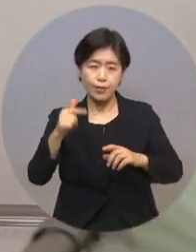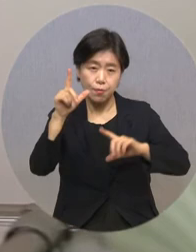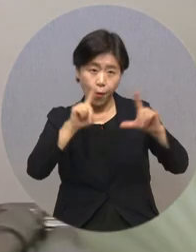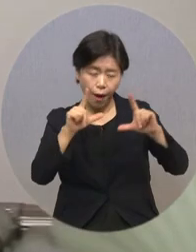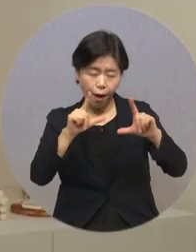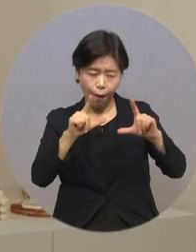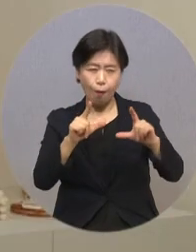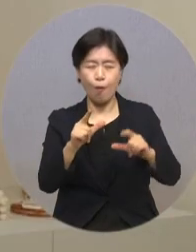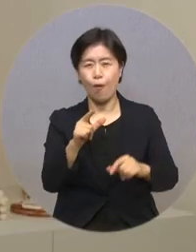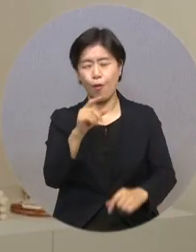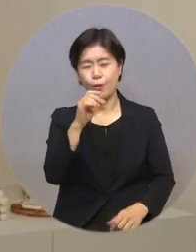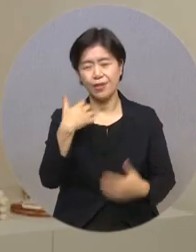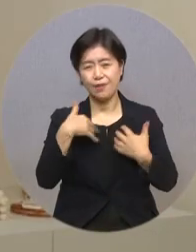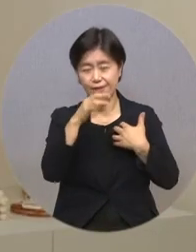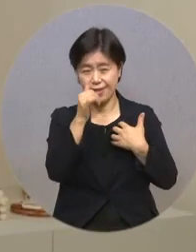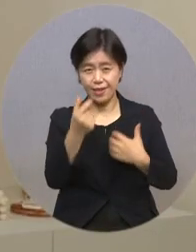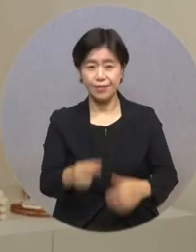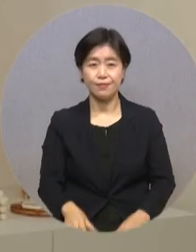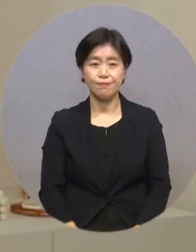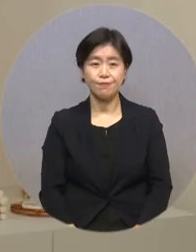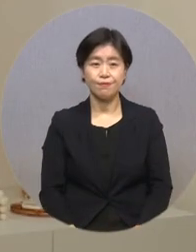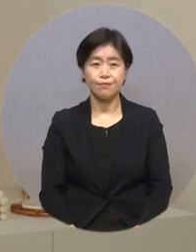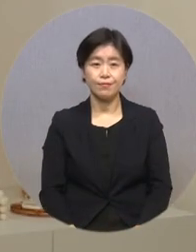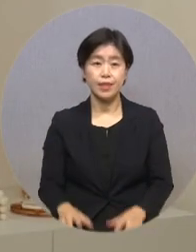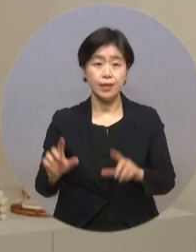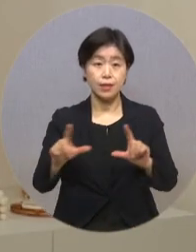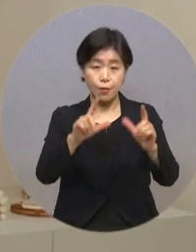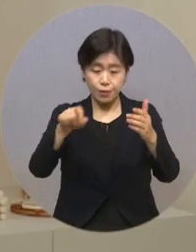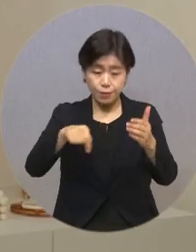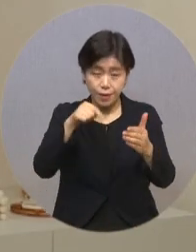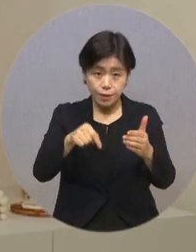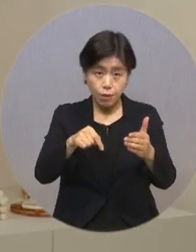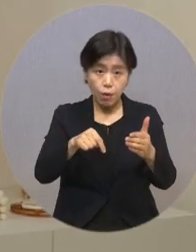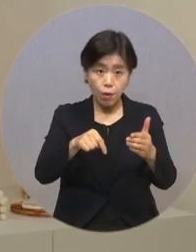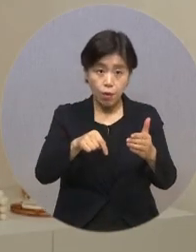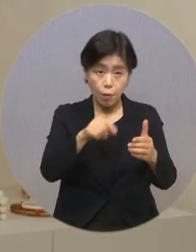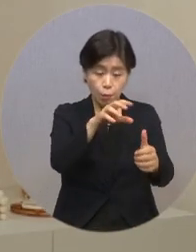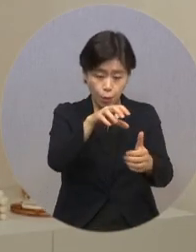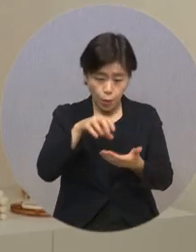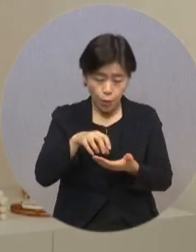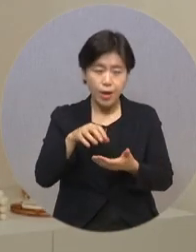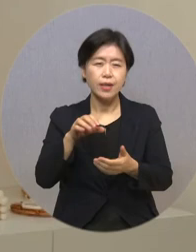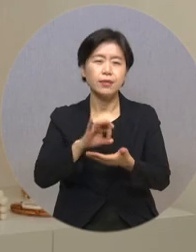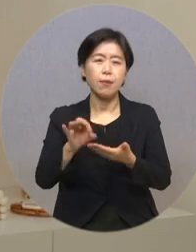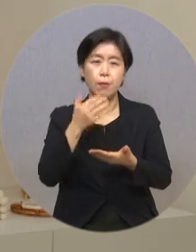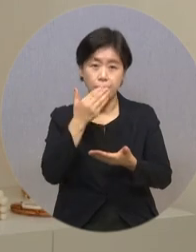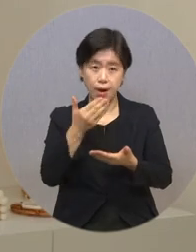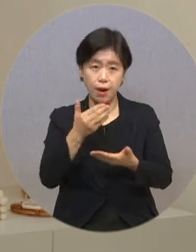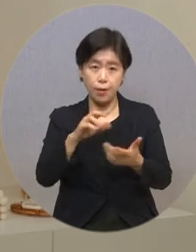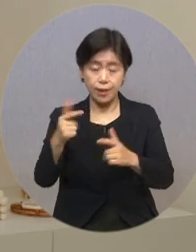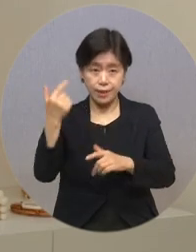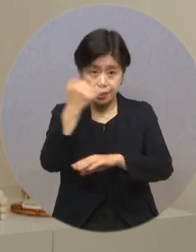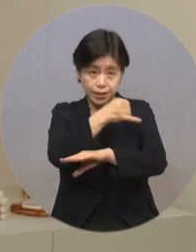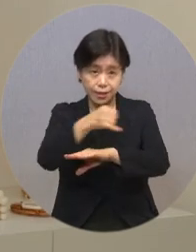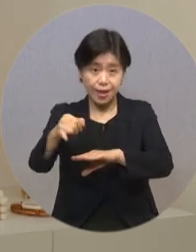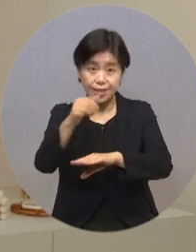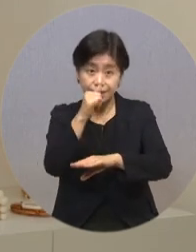끌고 있습니다. 일상 속에서도 사용되고 디자인까지 겸비한 작가의 작품들은